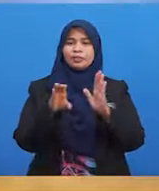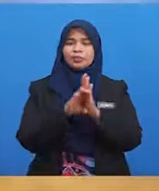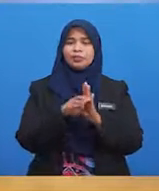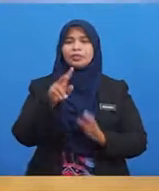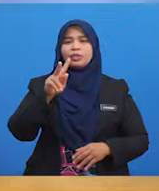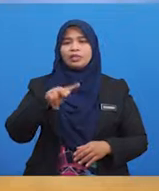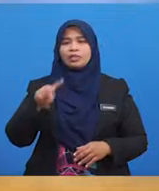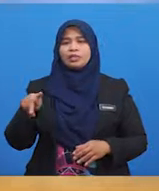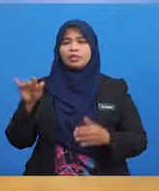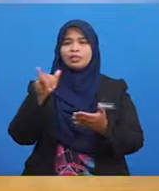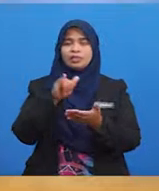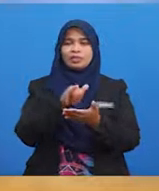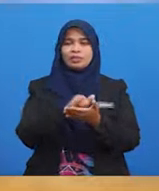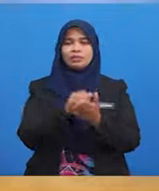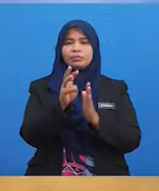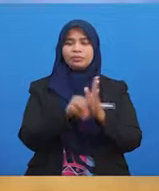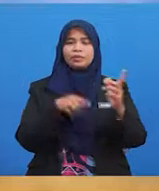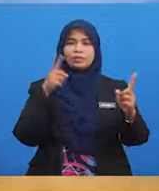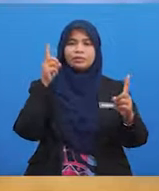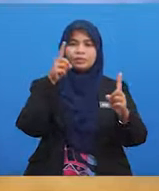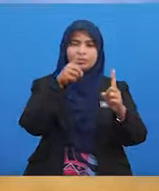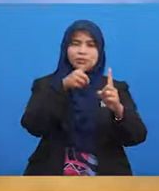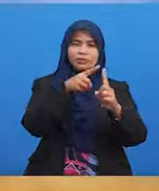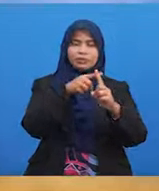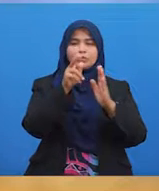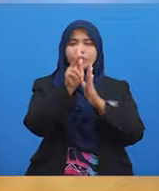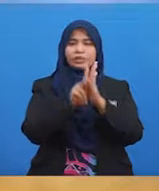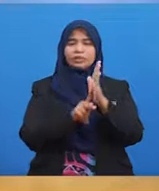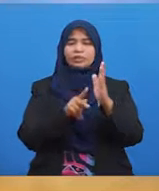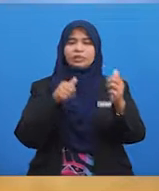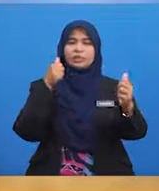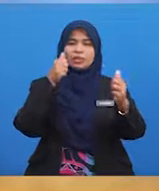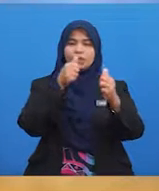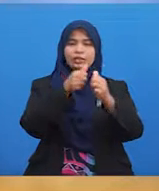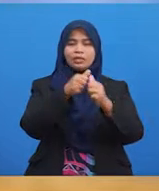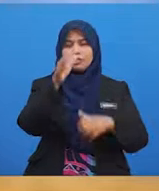kanak-kanak itu menuju ke arah ayahnya.